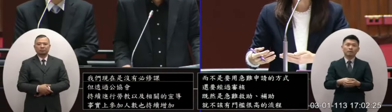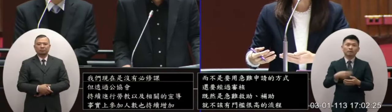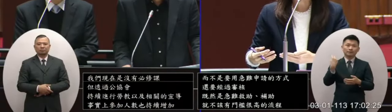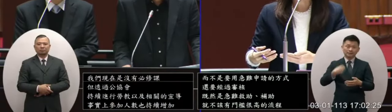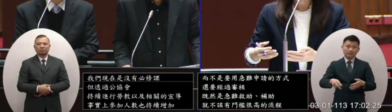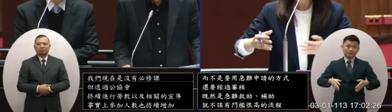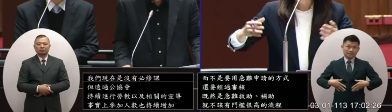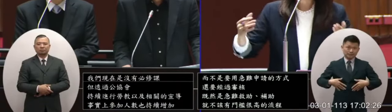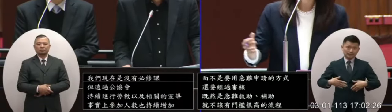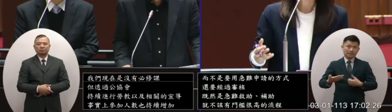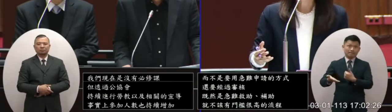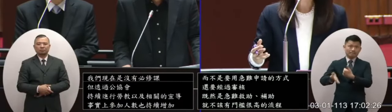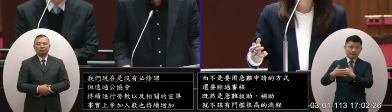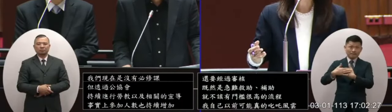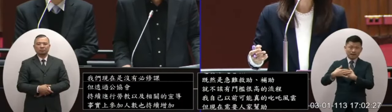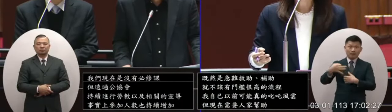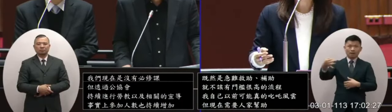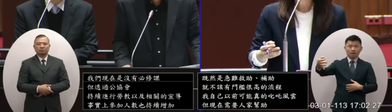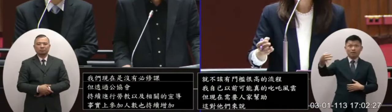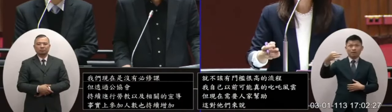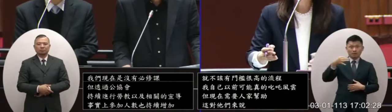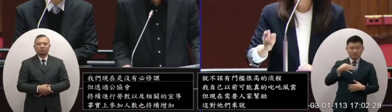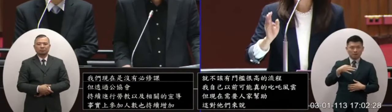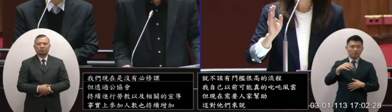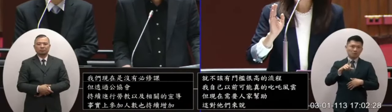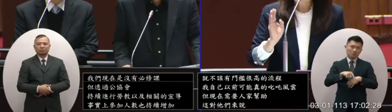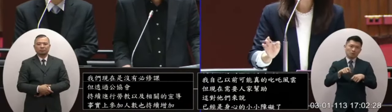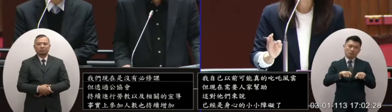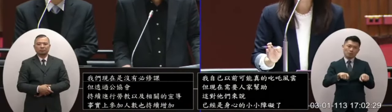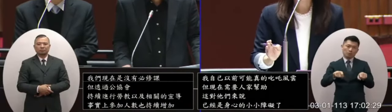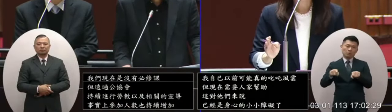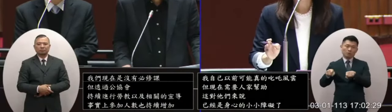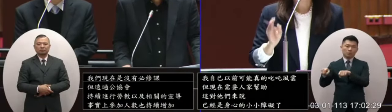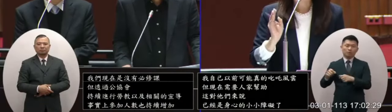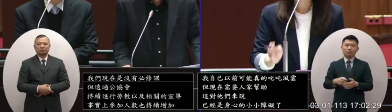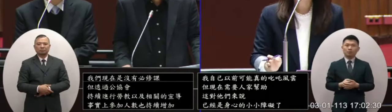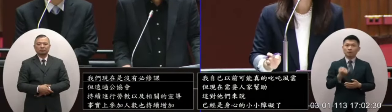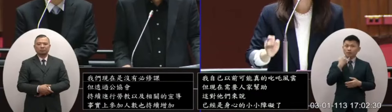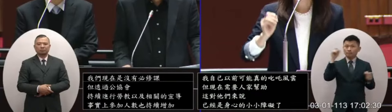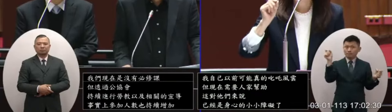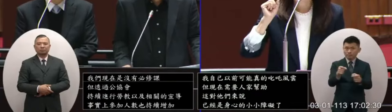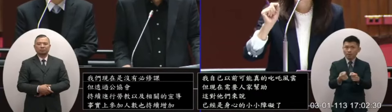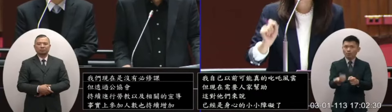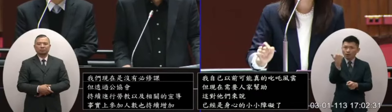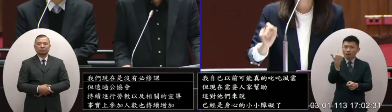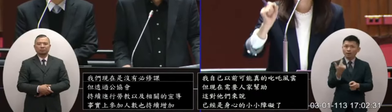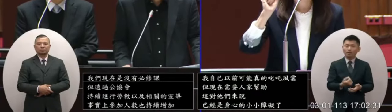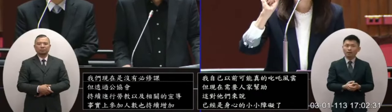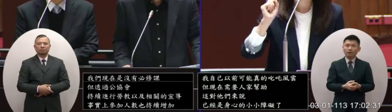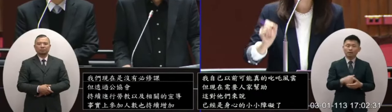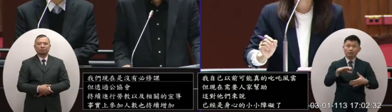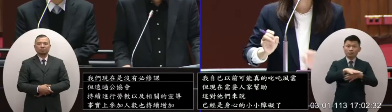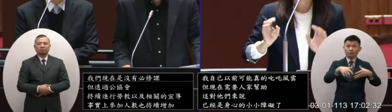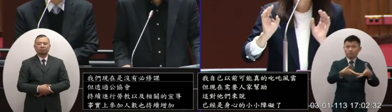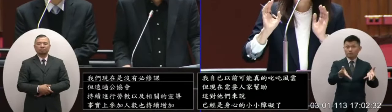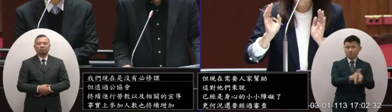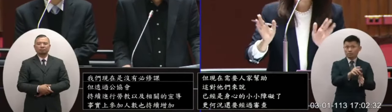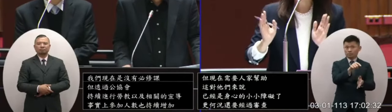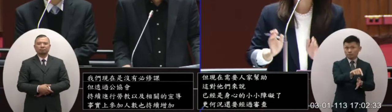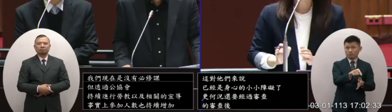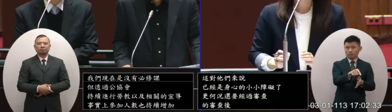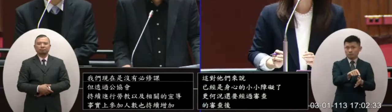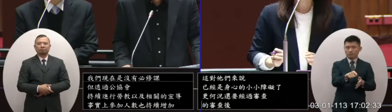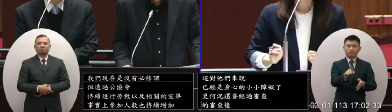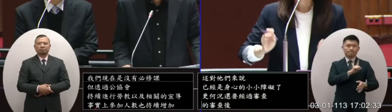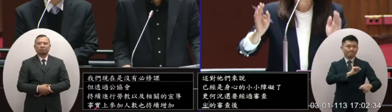急难的救助，可能又有一段的时间。这个部分我们是不是很快的希望能够由我们文化部这个地方我